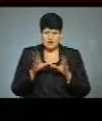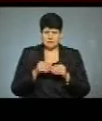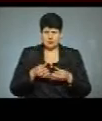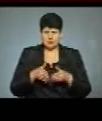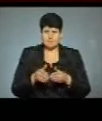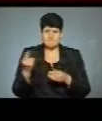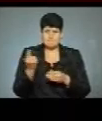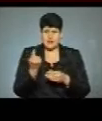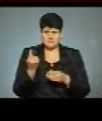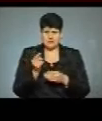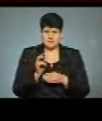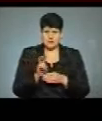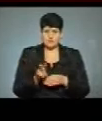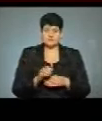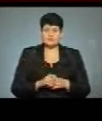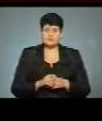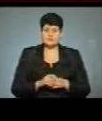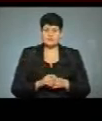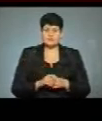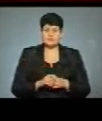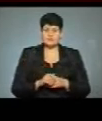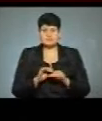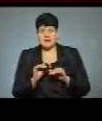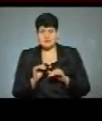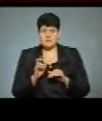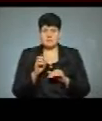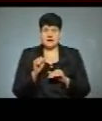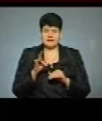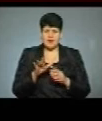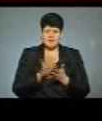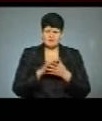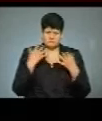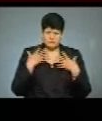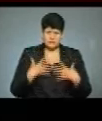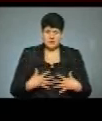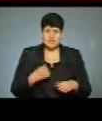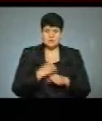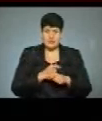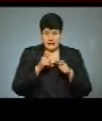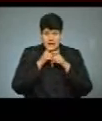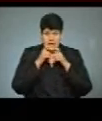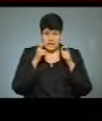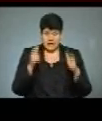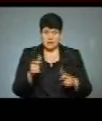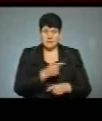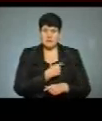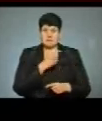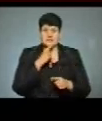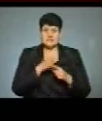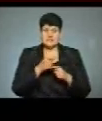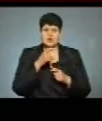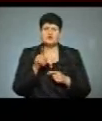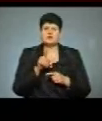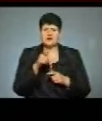коридорчику першому, як заходити, там пропускник спертий на батарею, весь грязний. Я щемила крик, то мені ще ці медсестри сказали, ви що до нас